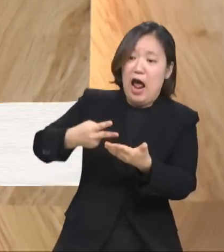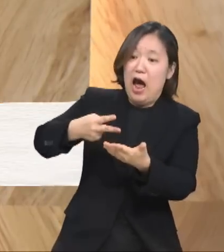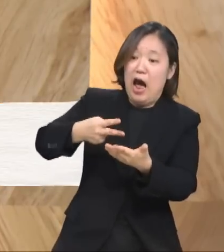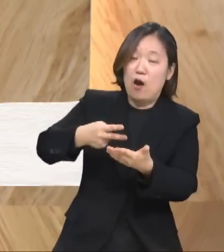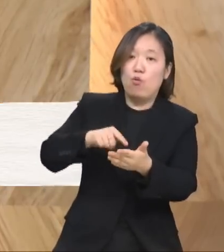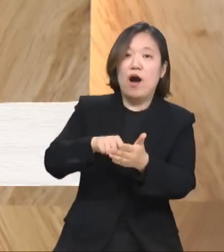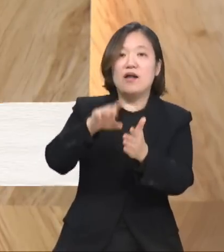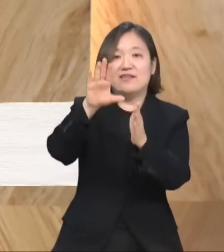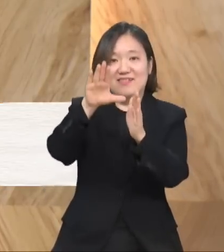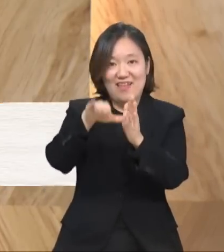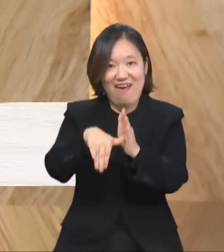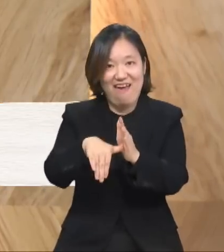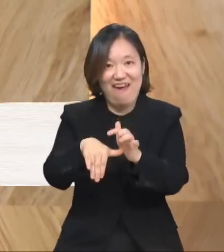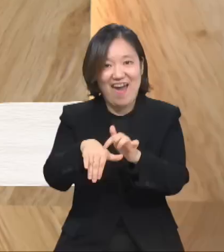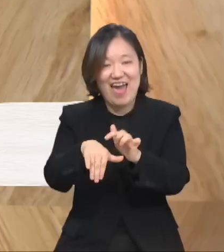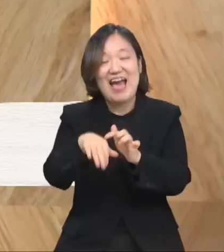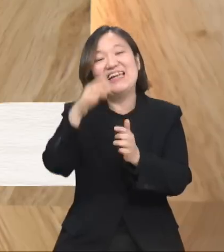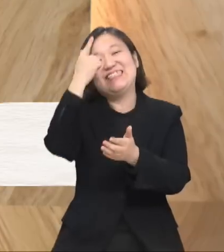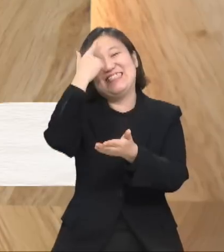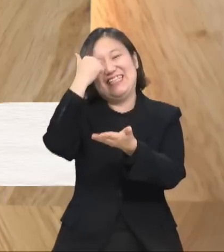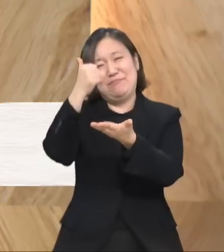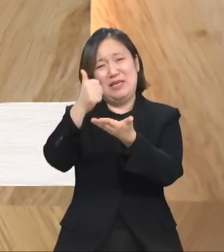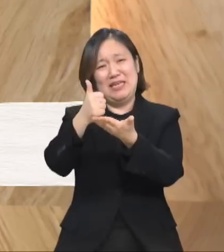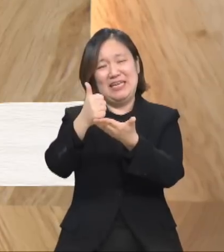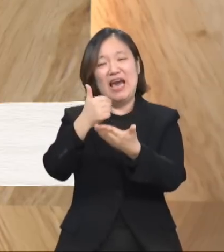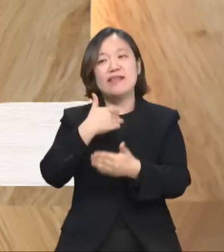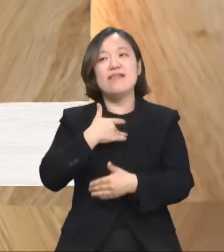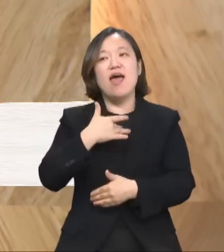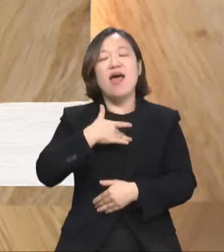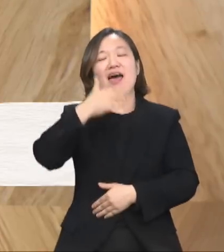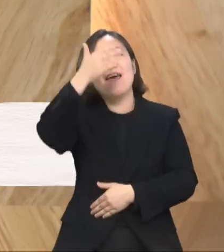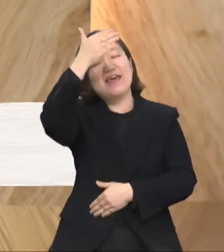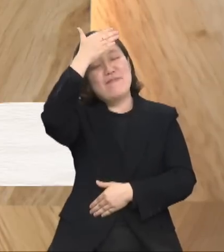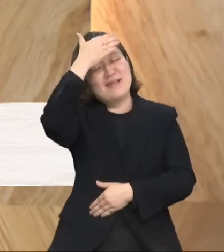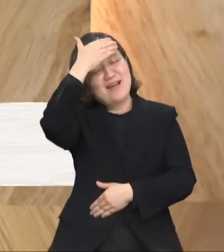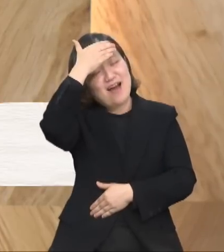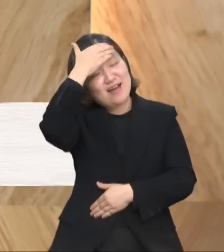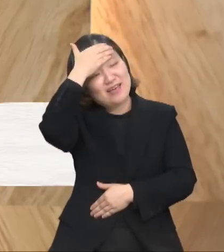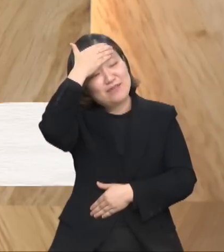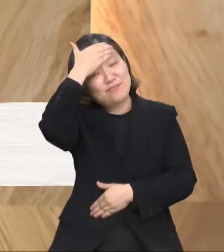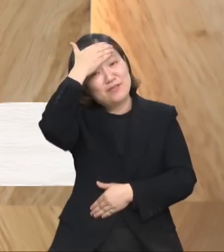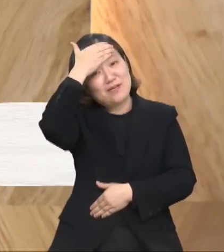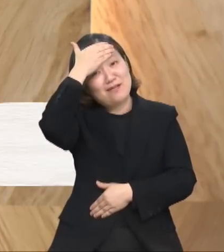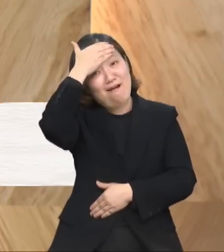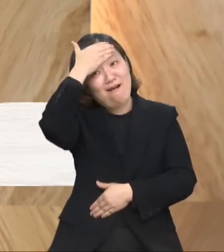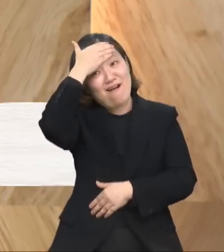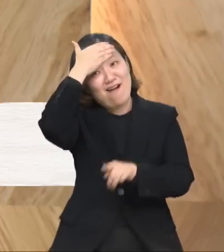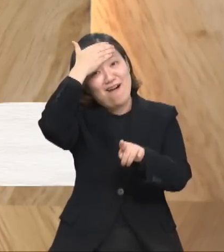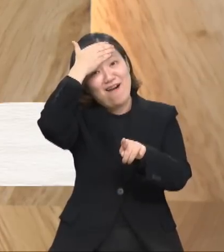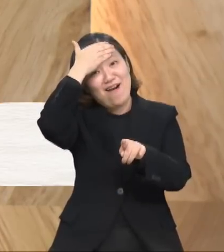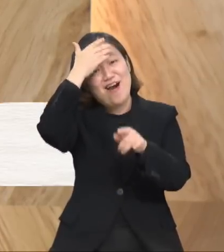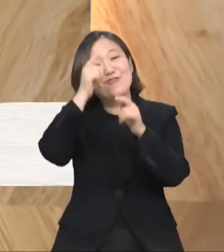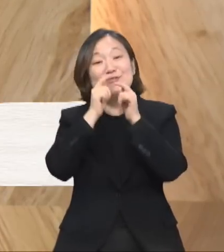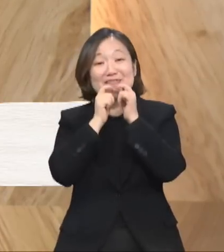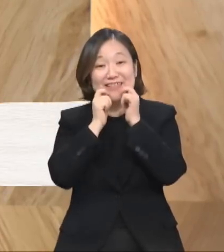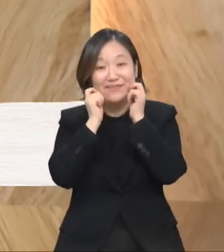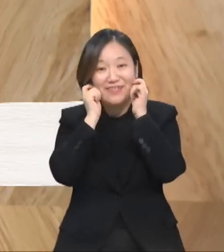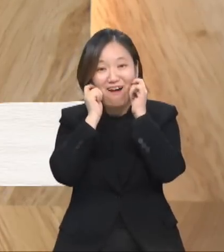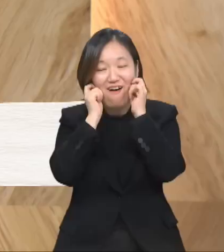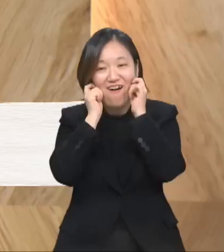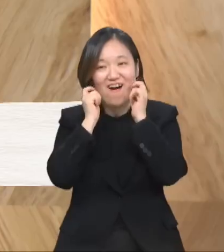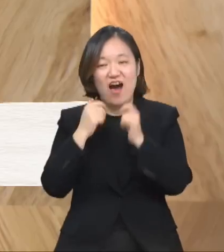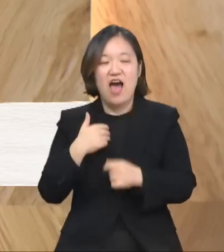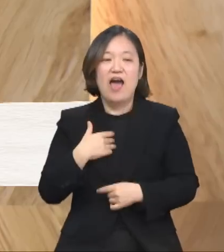그러나 스님이 한 손으로 제 이마를 살짝 짚으시면서 싱긋 웃으시더니